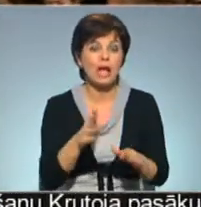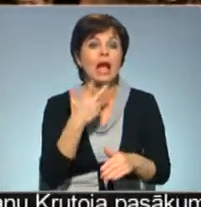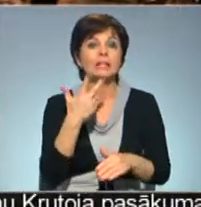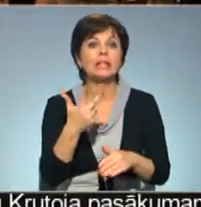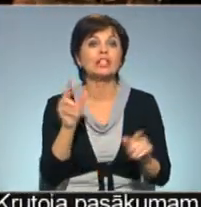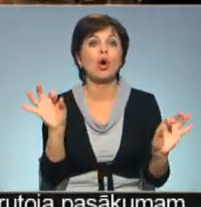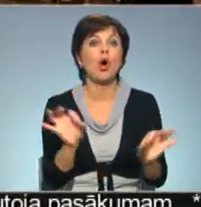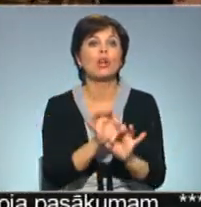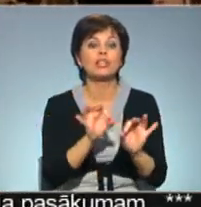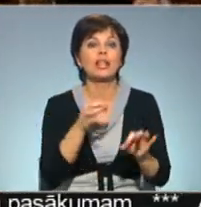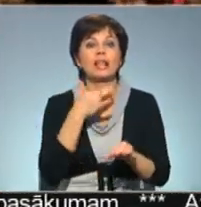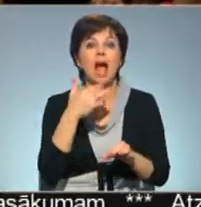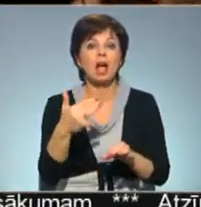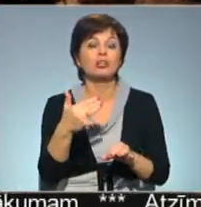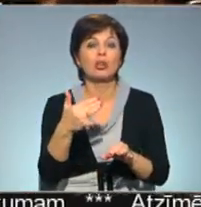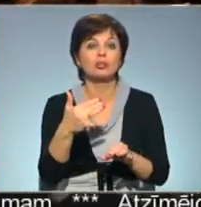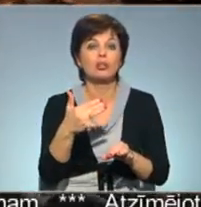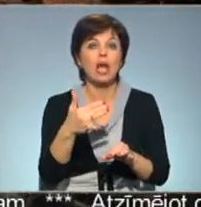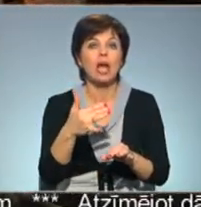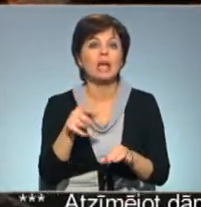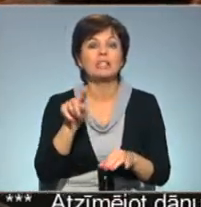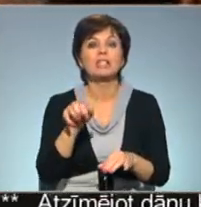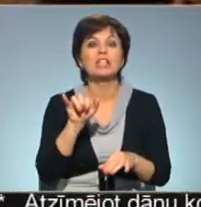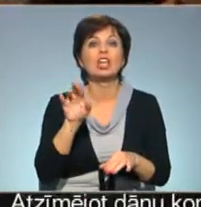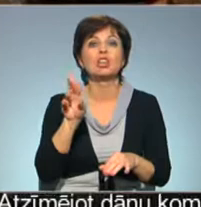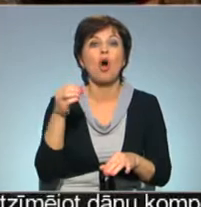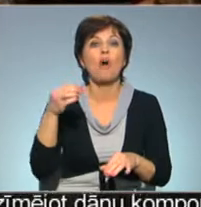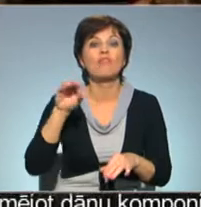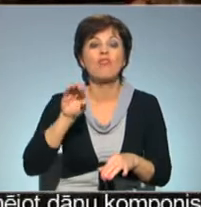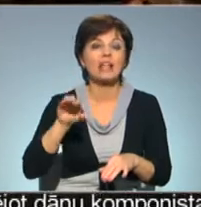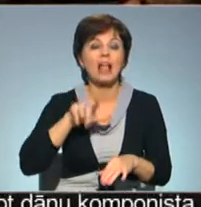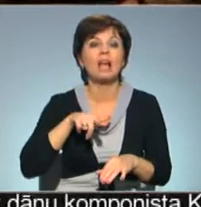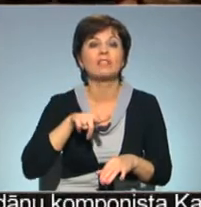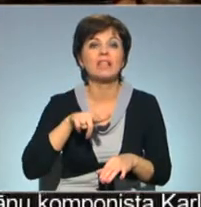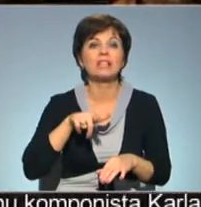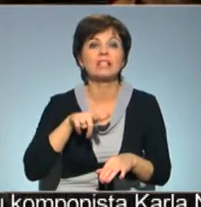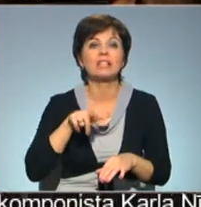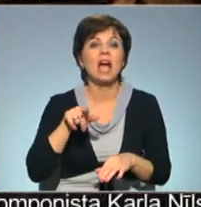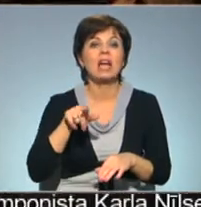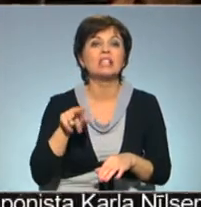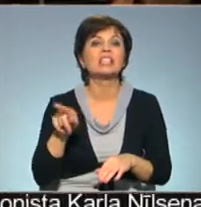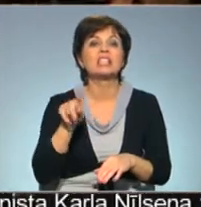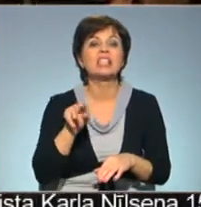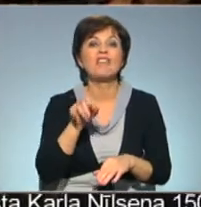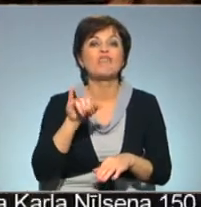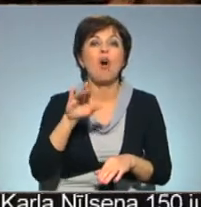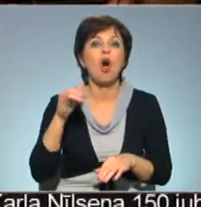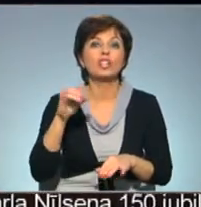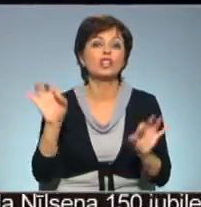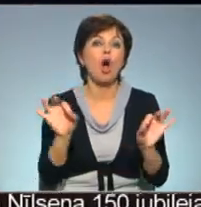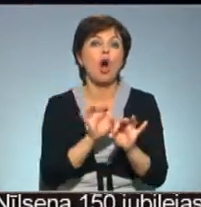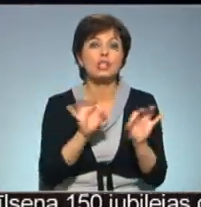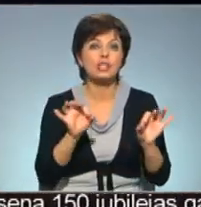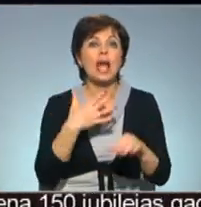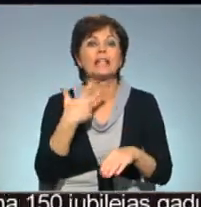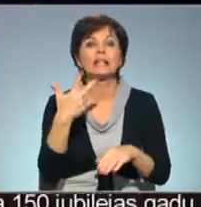orķestrus, mūsu Nacionālās operas orķestrus, Orķestra Simfonēta Rīga, Nacionālais simfoniskais orķestrus, par ko ļoti liels prieks, ka mums ir